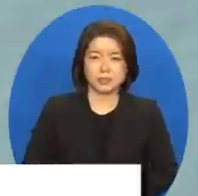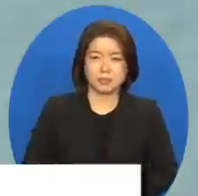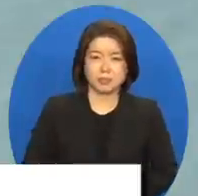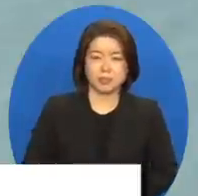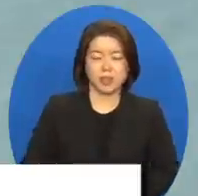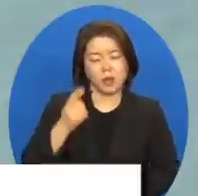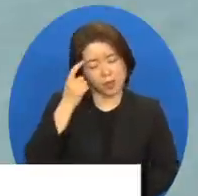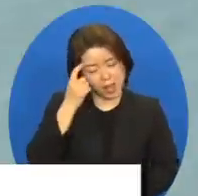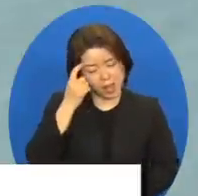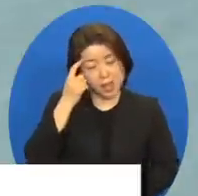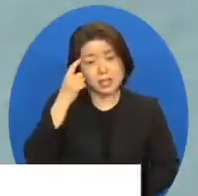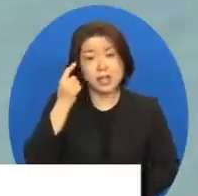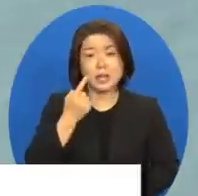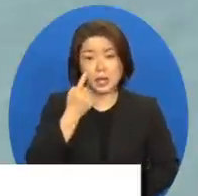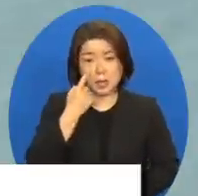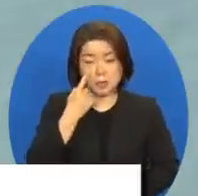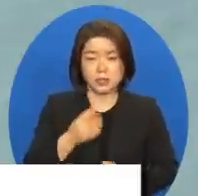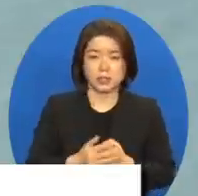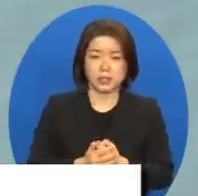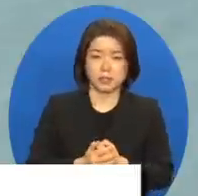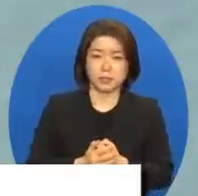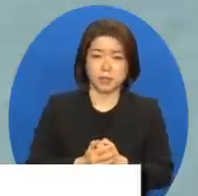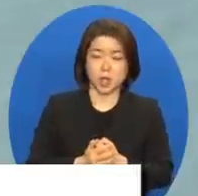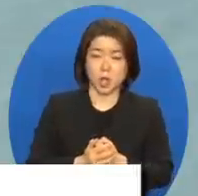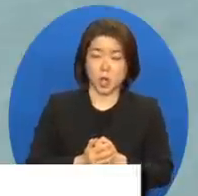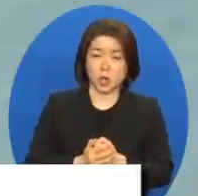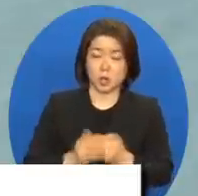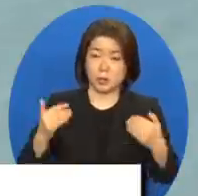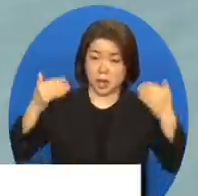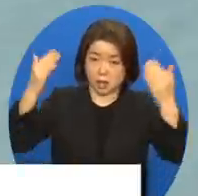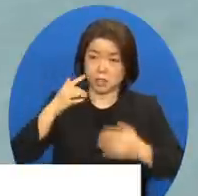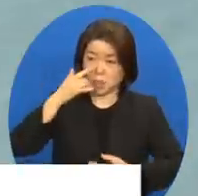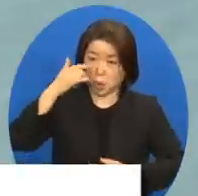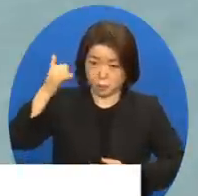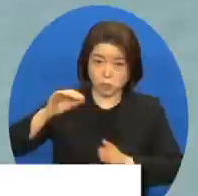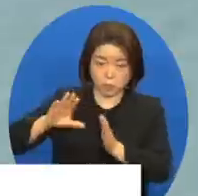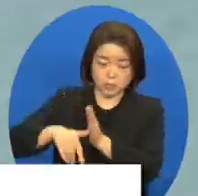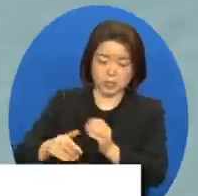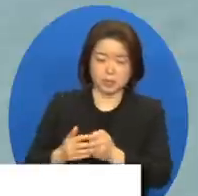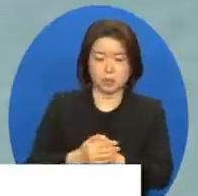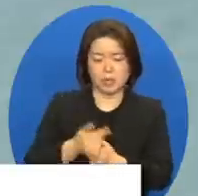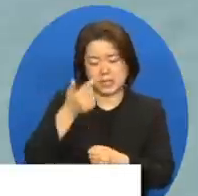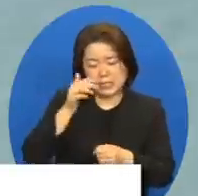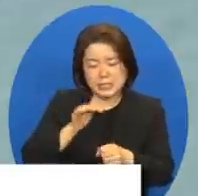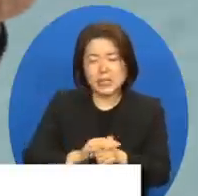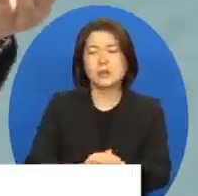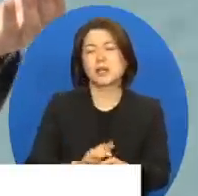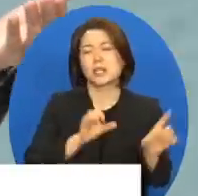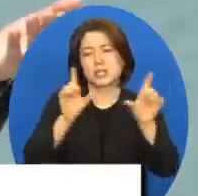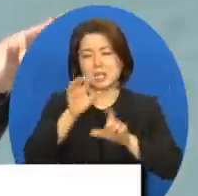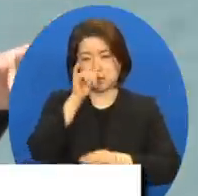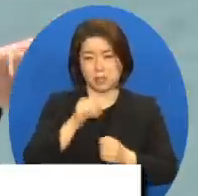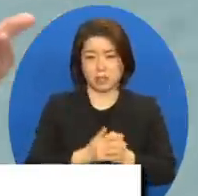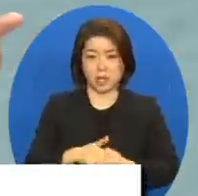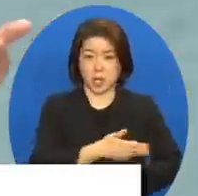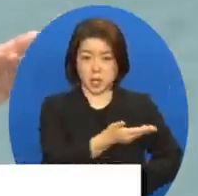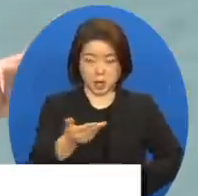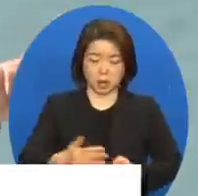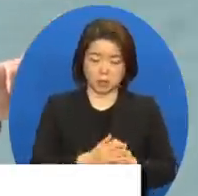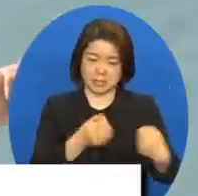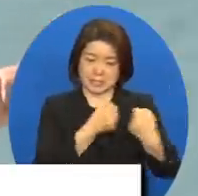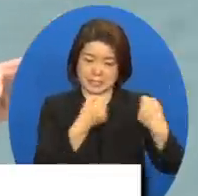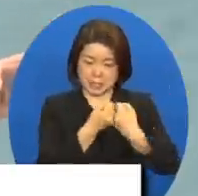왜 그럴까 하고 생각해 보니까 그분들은 기가 막힌 삶을 사셨던 분들입니다. 여러분, 피난을 말은